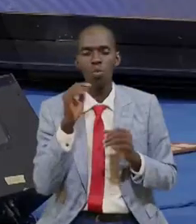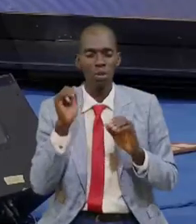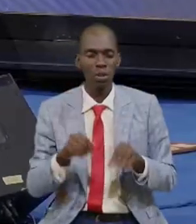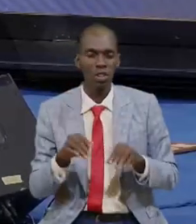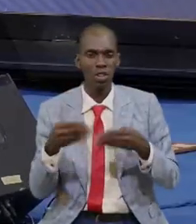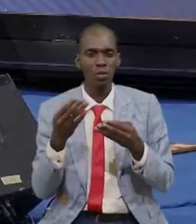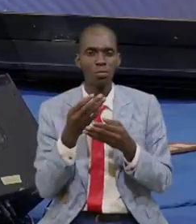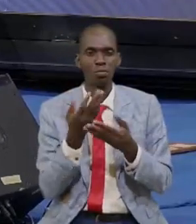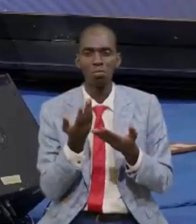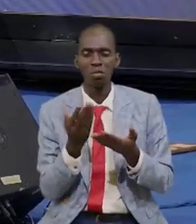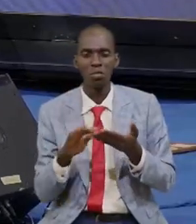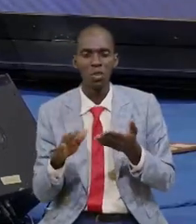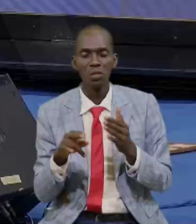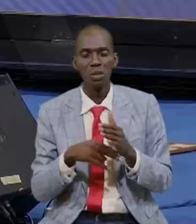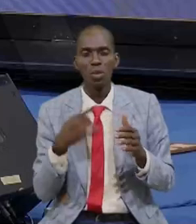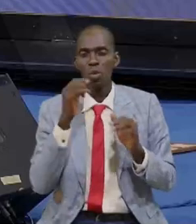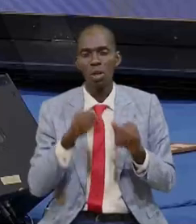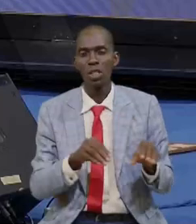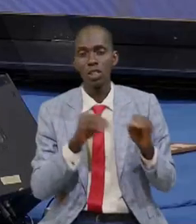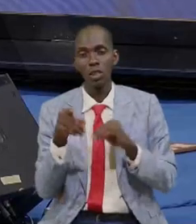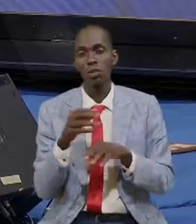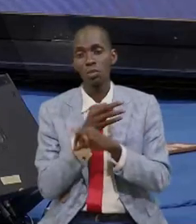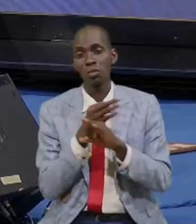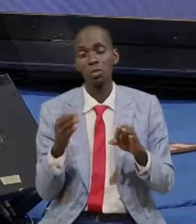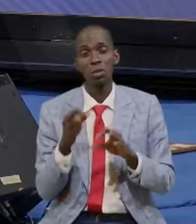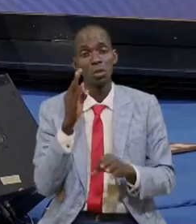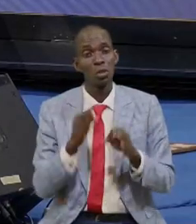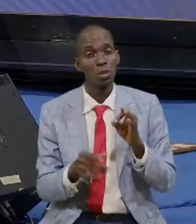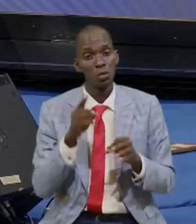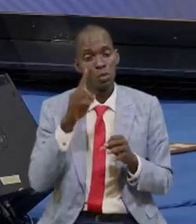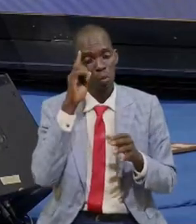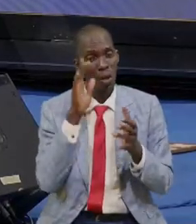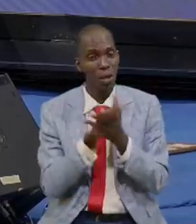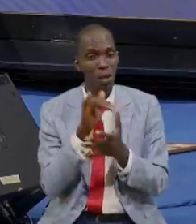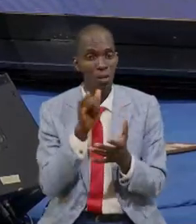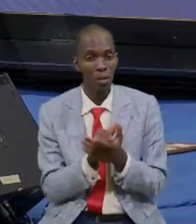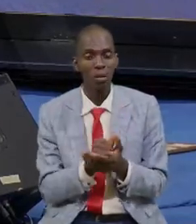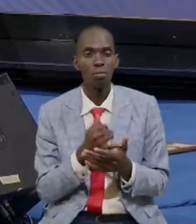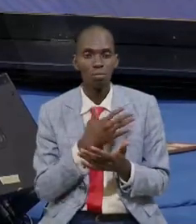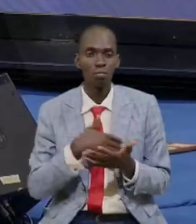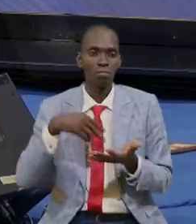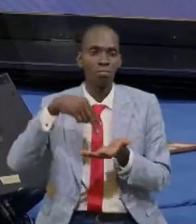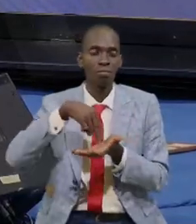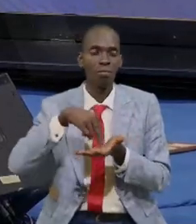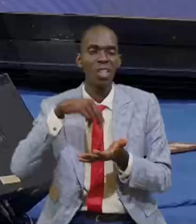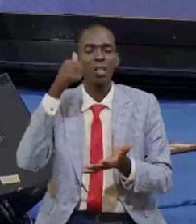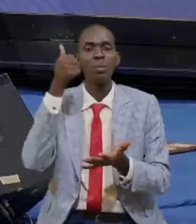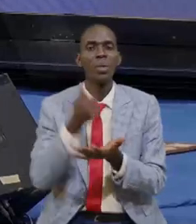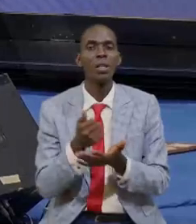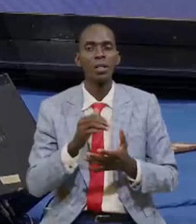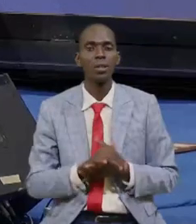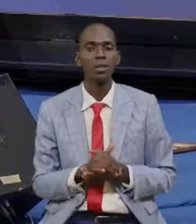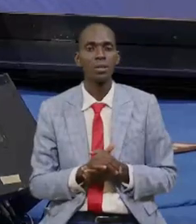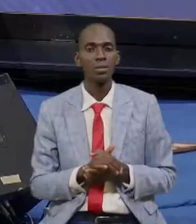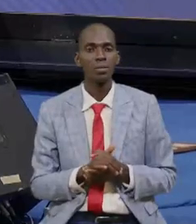affranchi, lève la main là. Si tu lèves la main, prière te tenir debout. Amen.